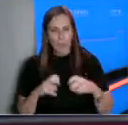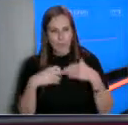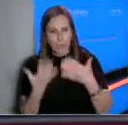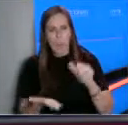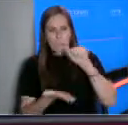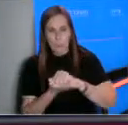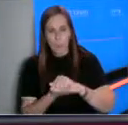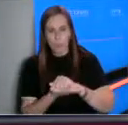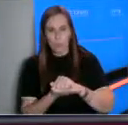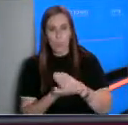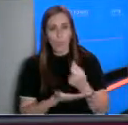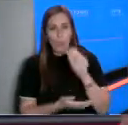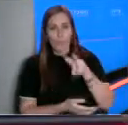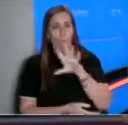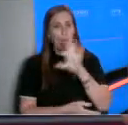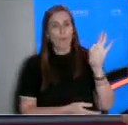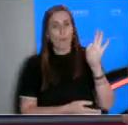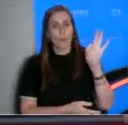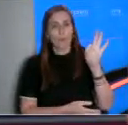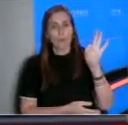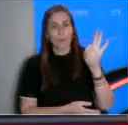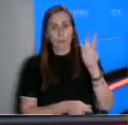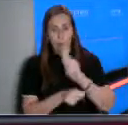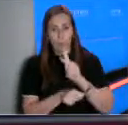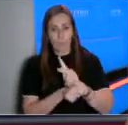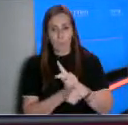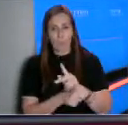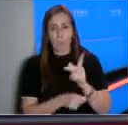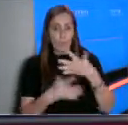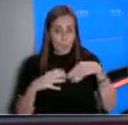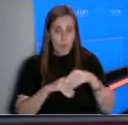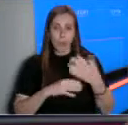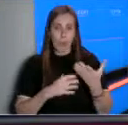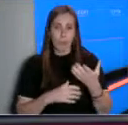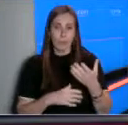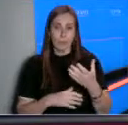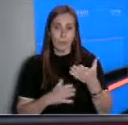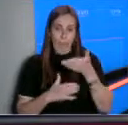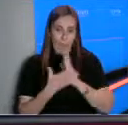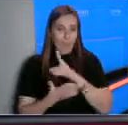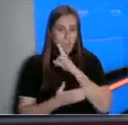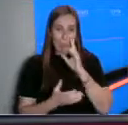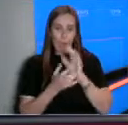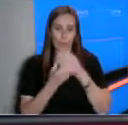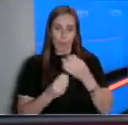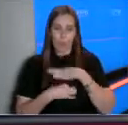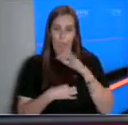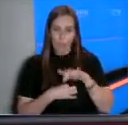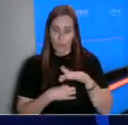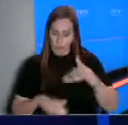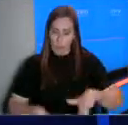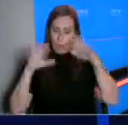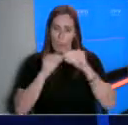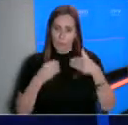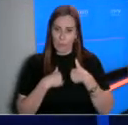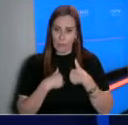להם מימונים וכו', עולה 2,500 שקל. לקורס. כן, ולמשפחה, אני עם חלק מהאימהות, חברות טובות, שאפילו שגדלו